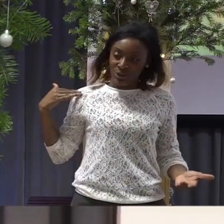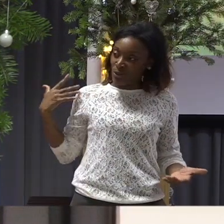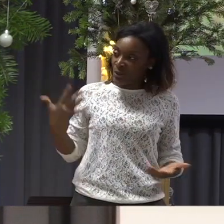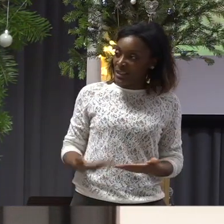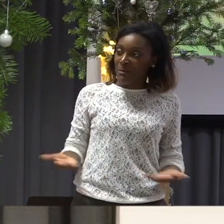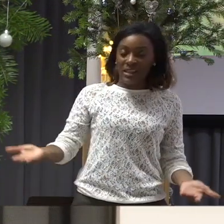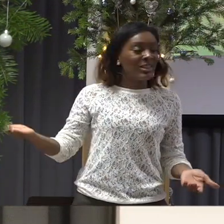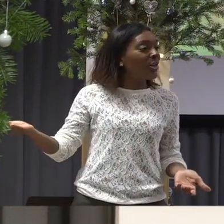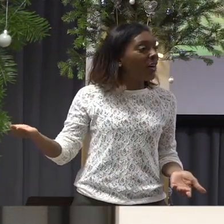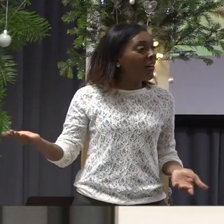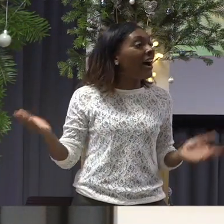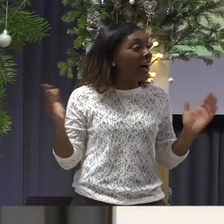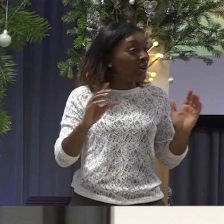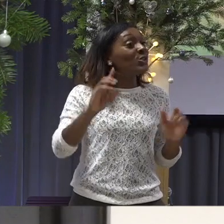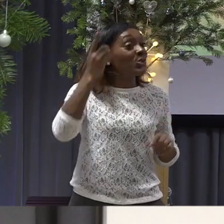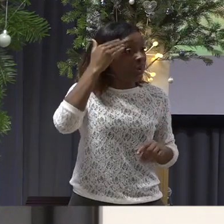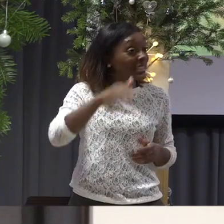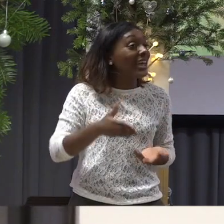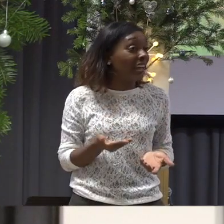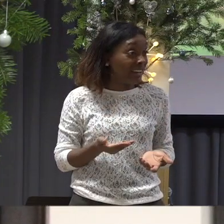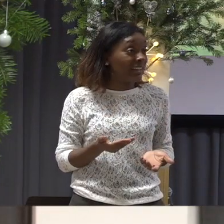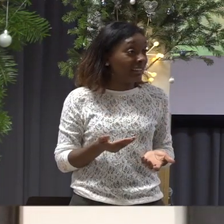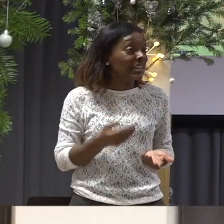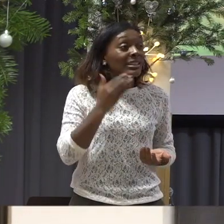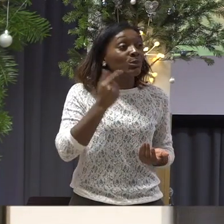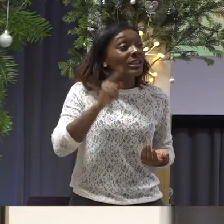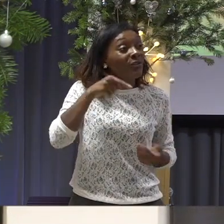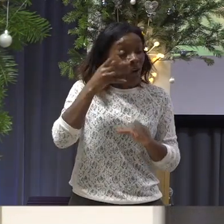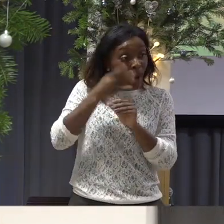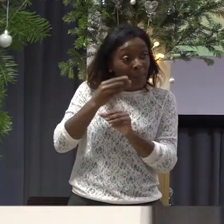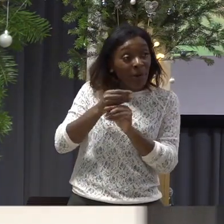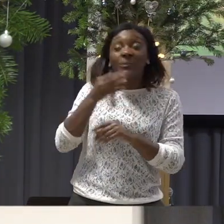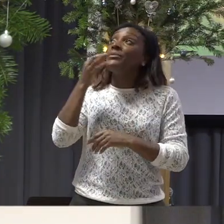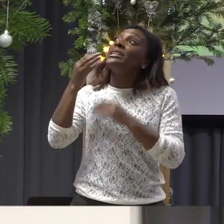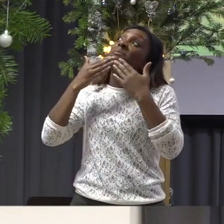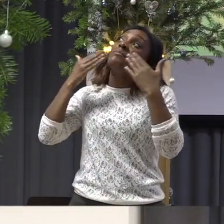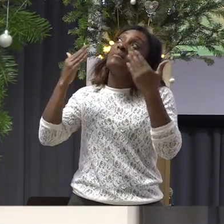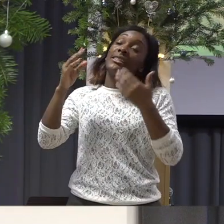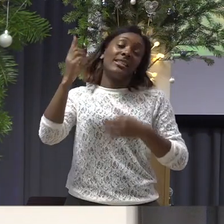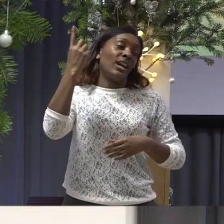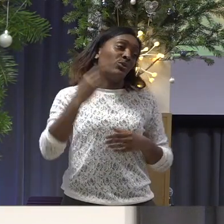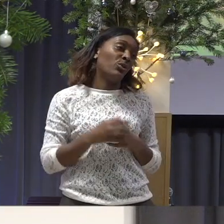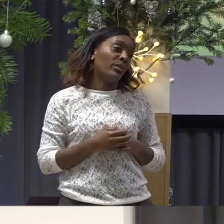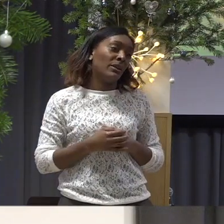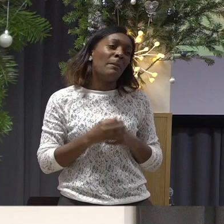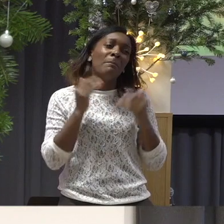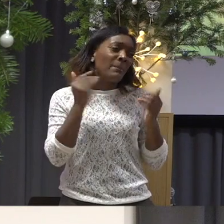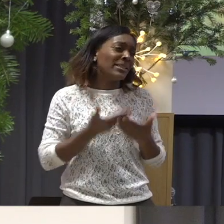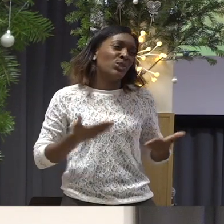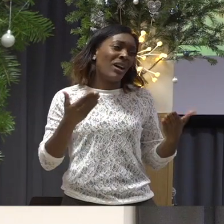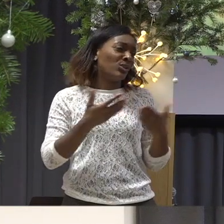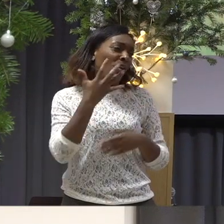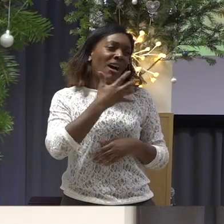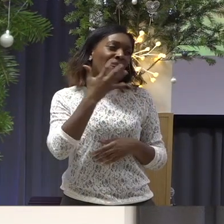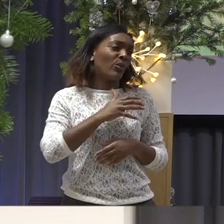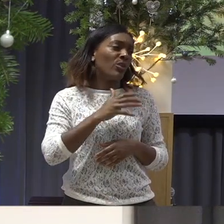moi. Frères et sœurs, la reconnaissance, c'est à votre égard la volonté de Dieu. Amen. Et c'est